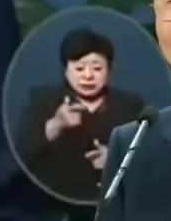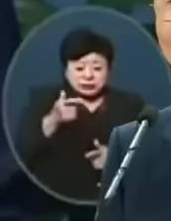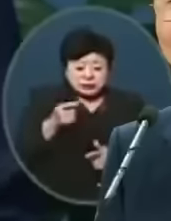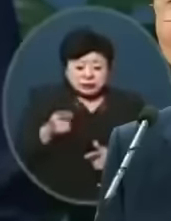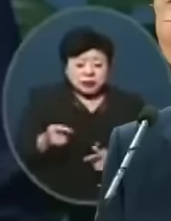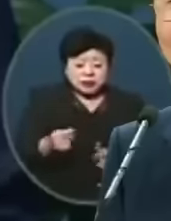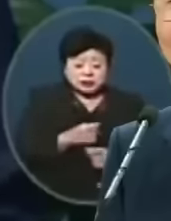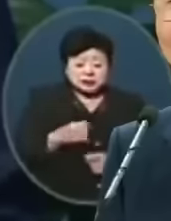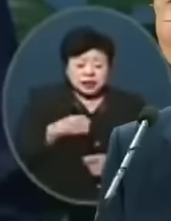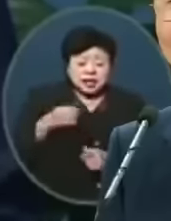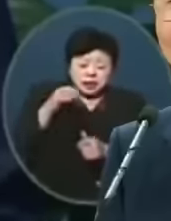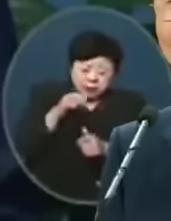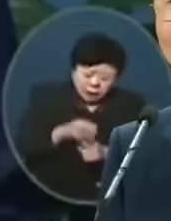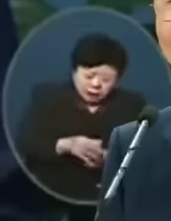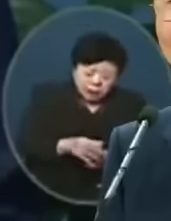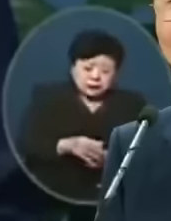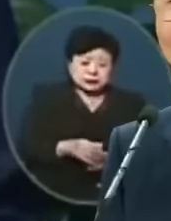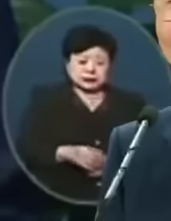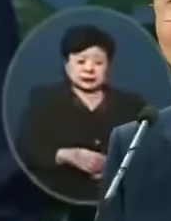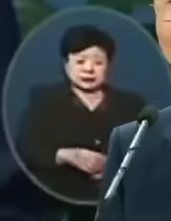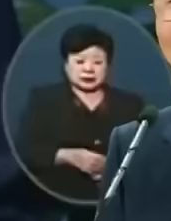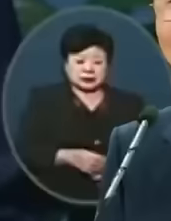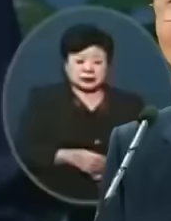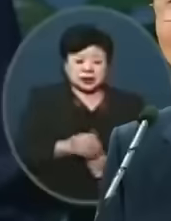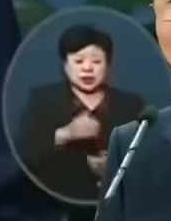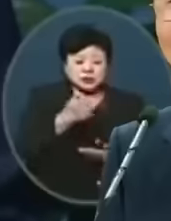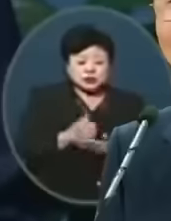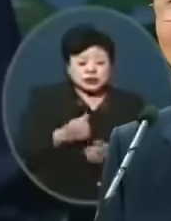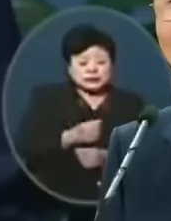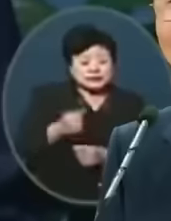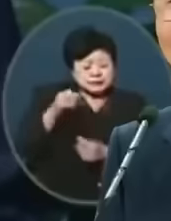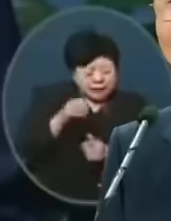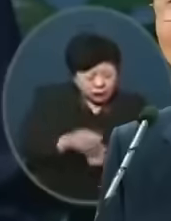너희 짐 내게 맡기라고 했으니 죄짐도 맡기고